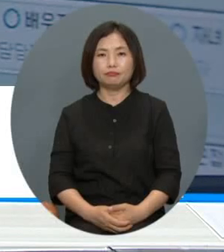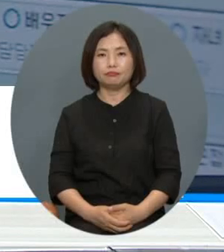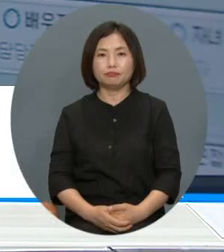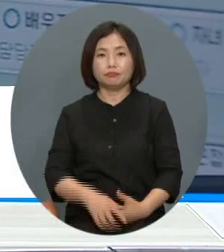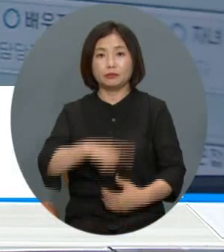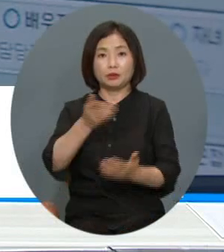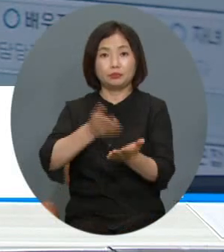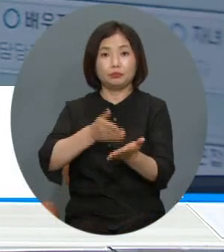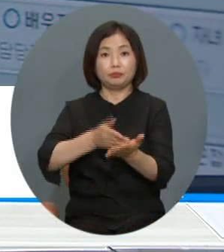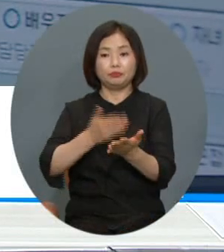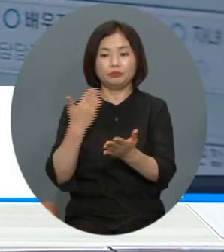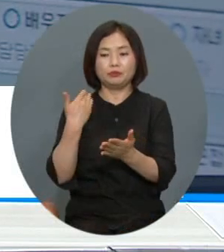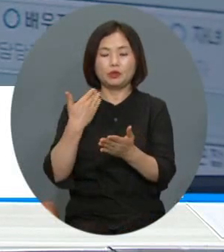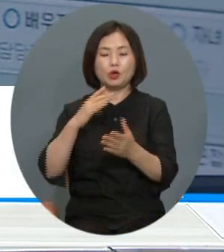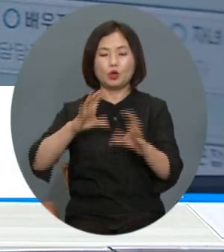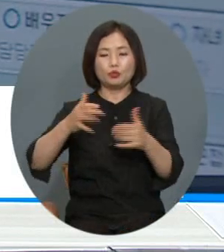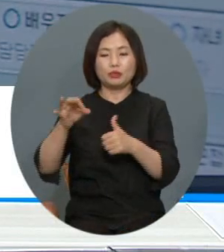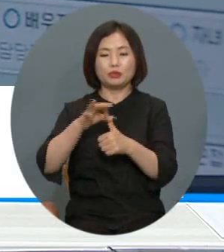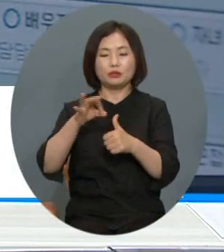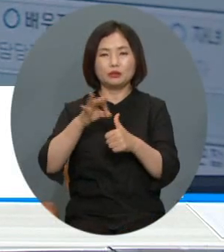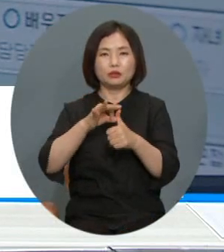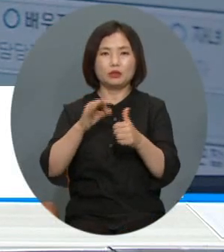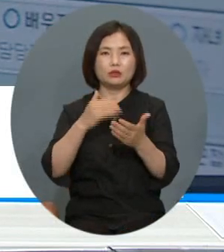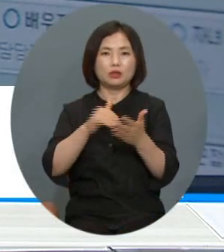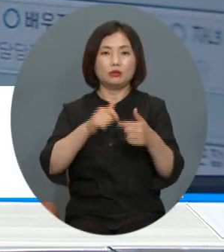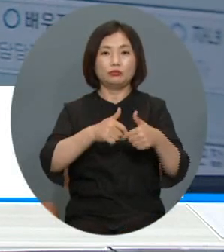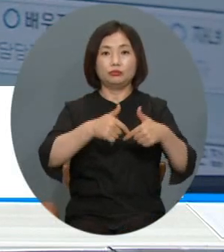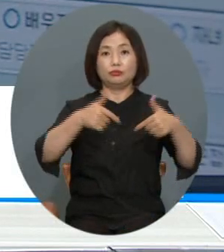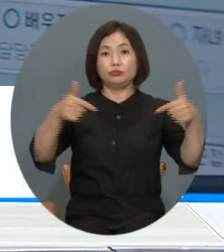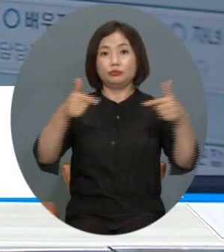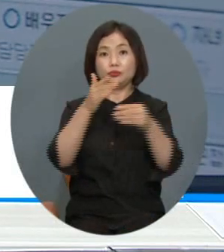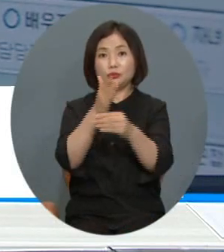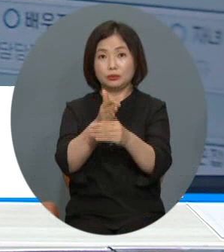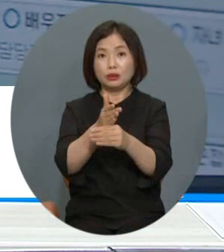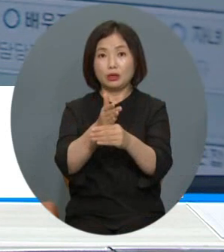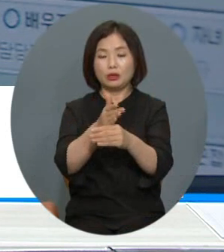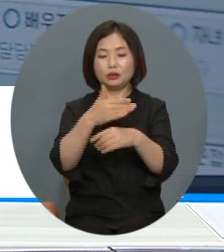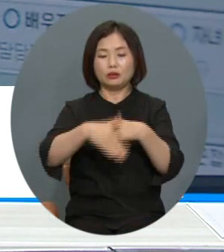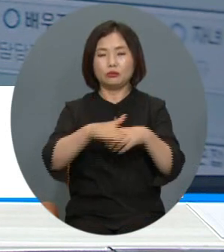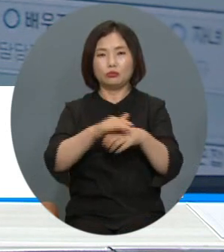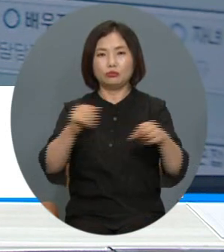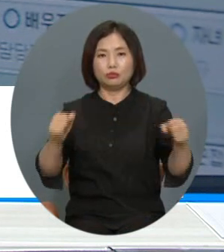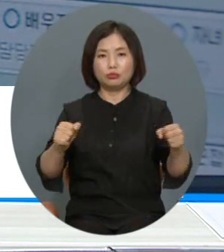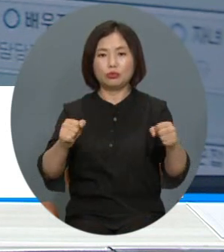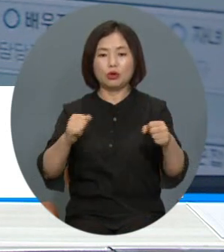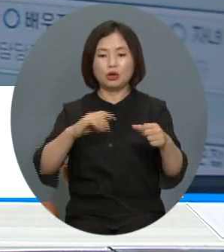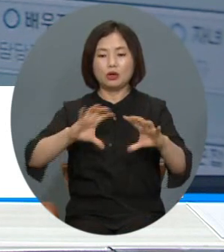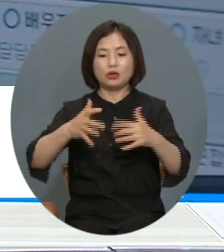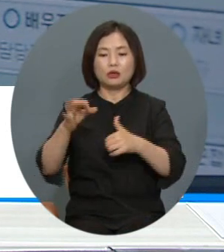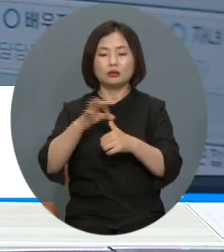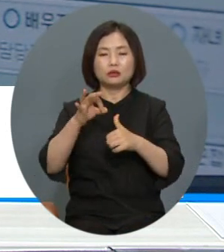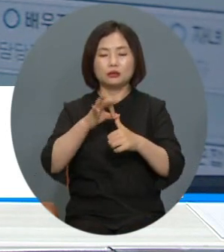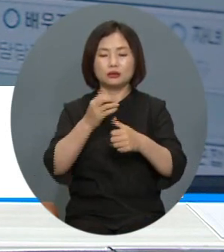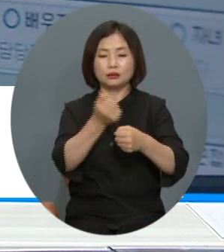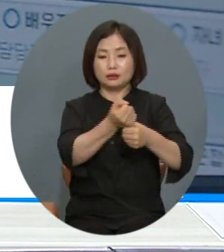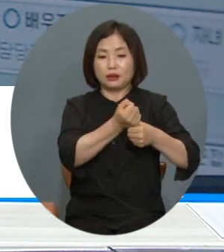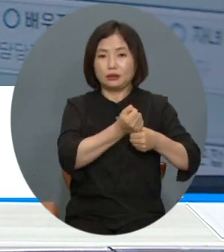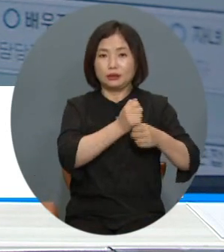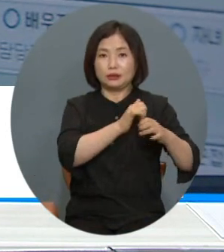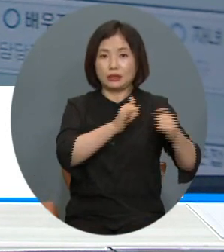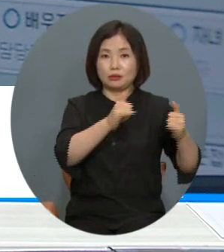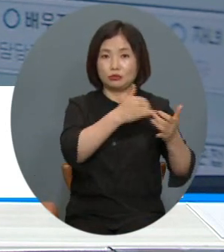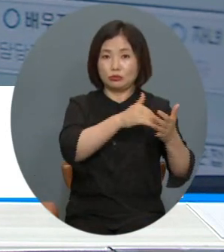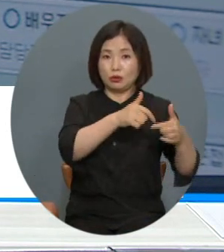다음 소식입니다. 최근 국민연금을 받는 사람이 큰 폭으로 늘고 있는데요. 대구 경북에서도 연금을 몇년 앞당겨 받는